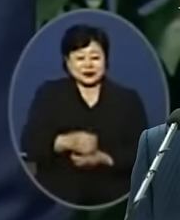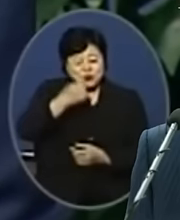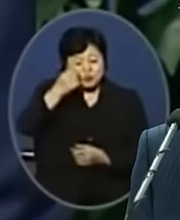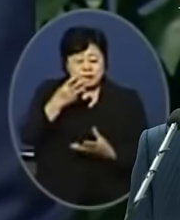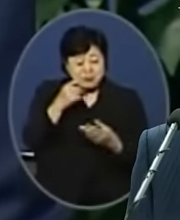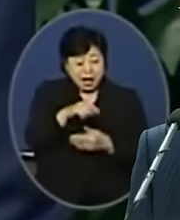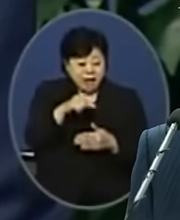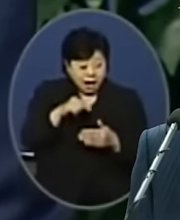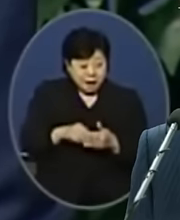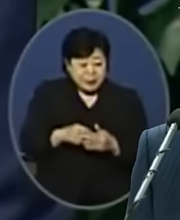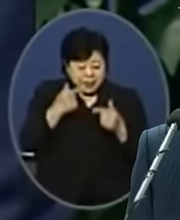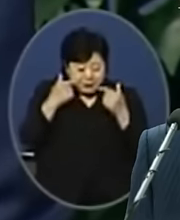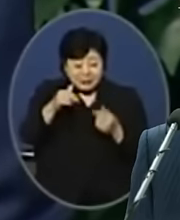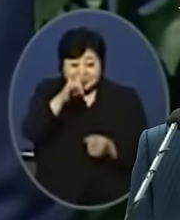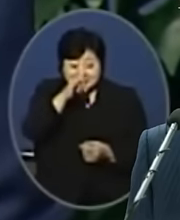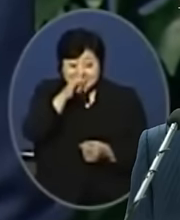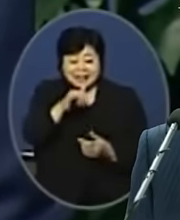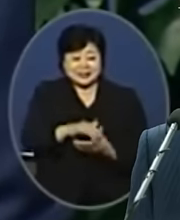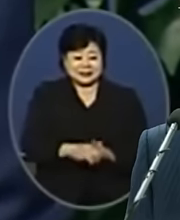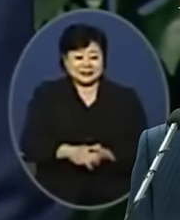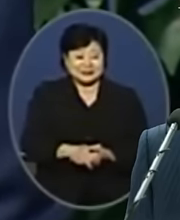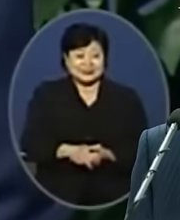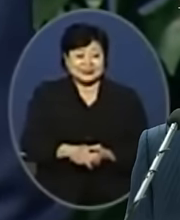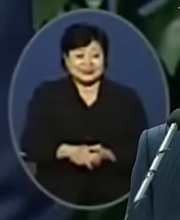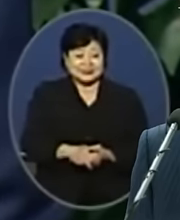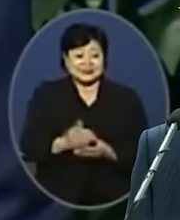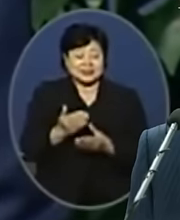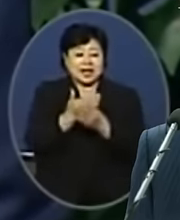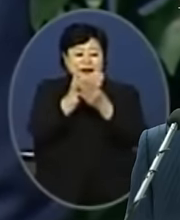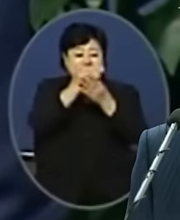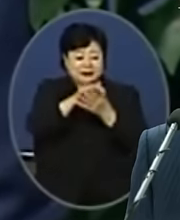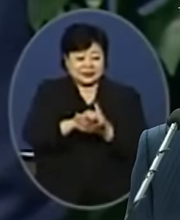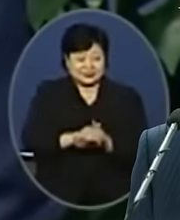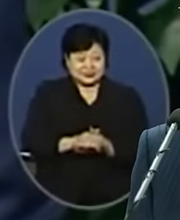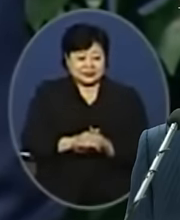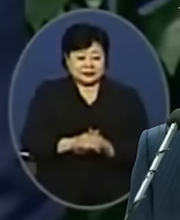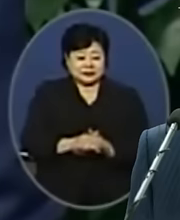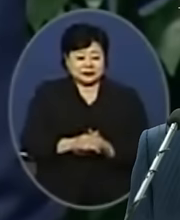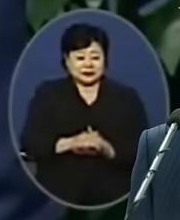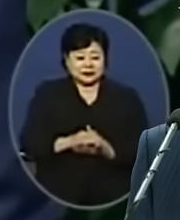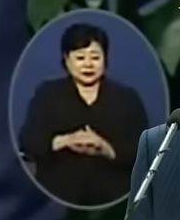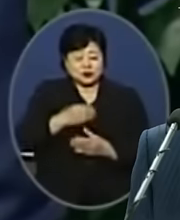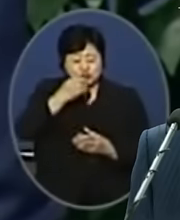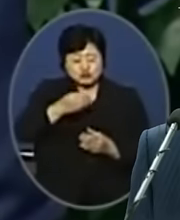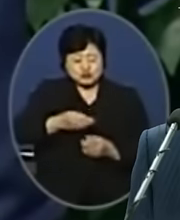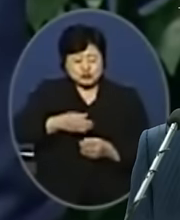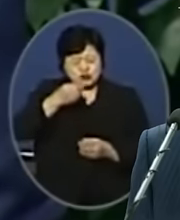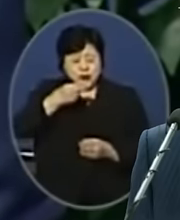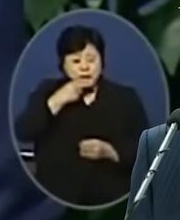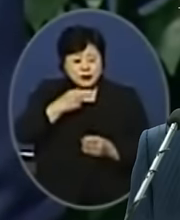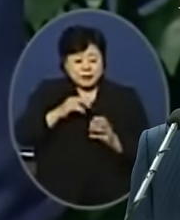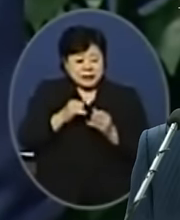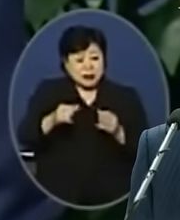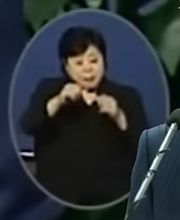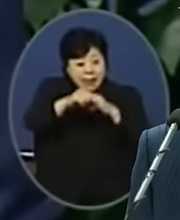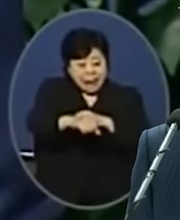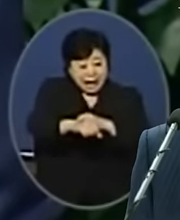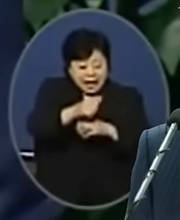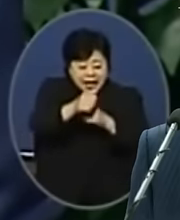꿈이 마음속에 반드시 있어야 흥합니다. 성경에 꿈이 없는 백성은 망한다고 했는데, 꿈이